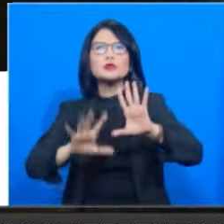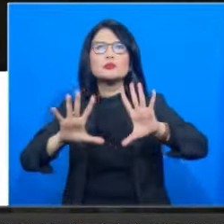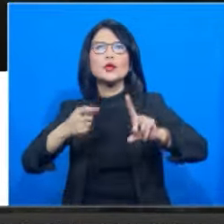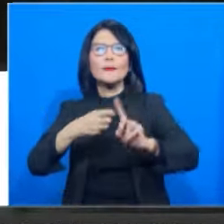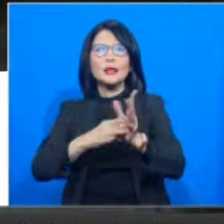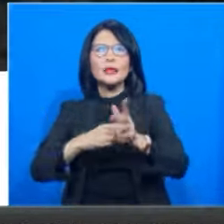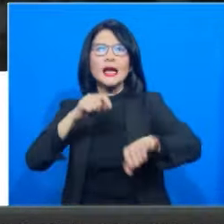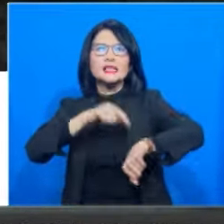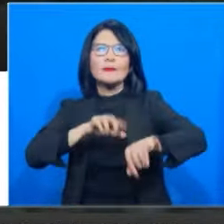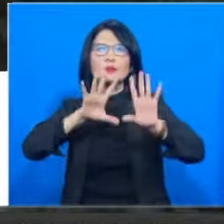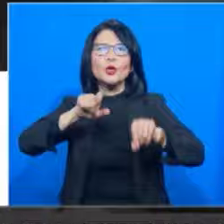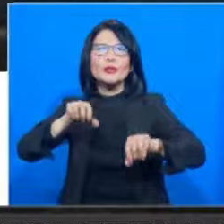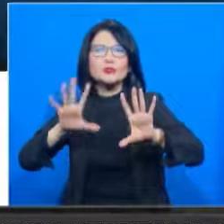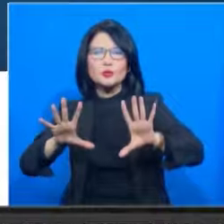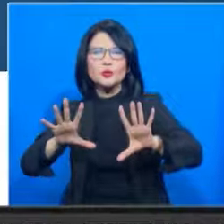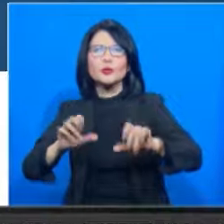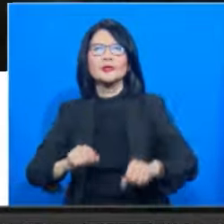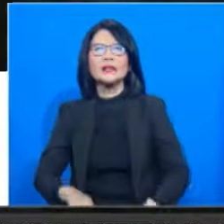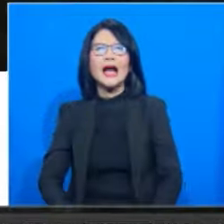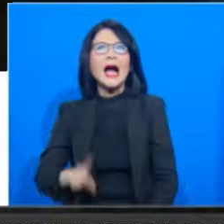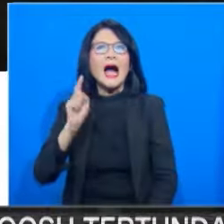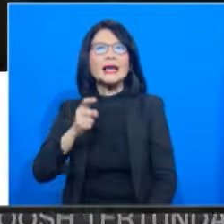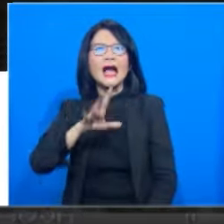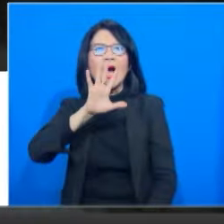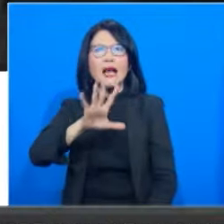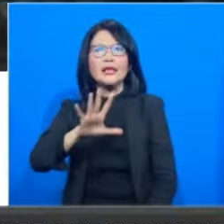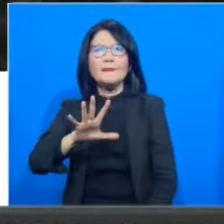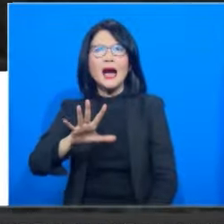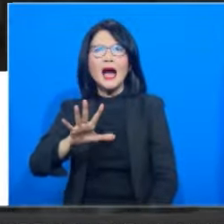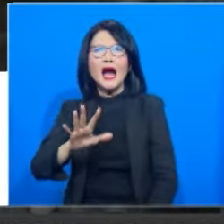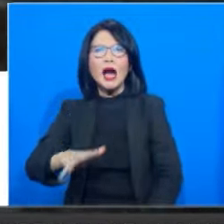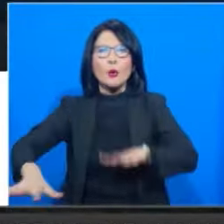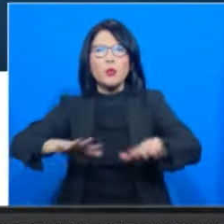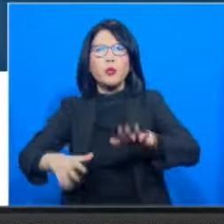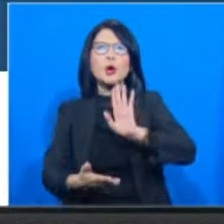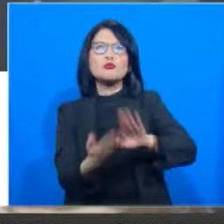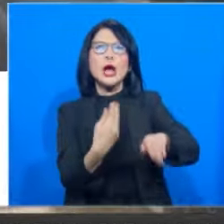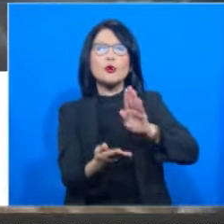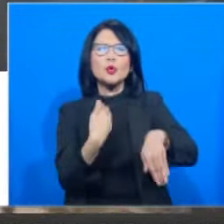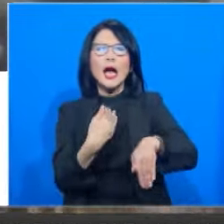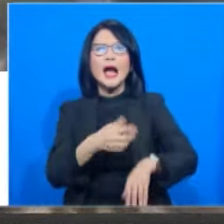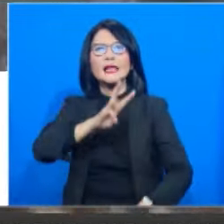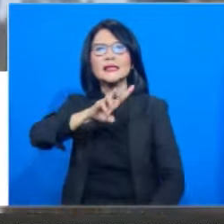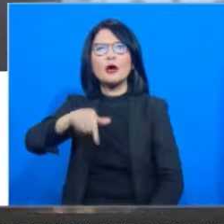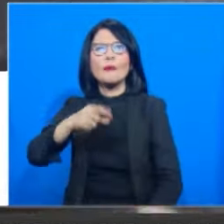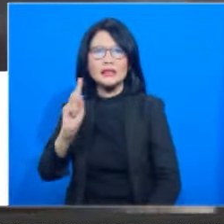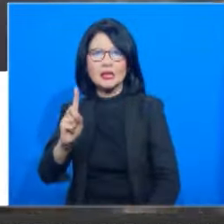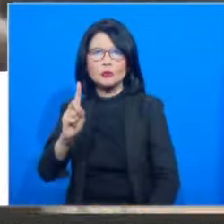Hingga pukul 10.10 waktu Indonesia Barat, tercatat ada 5 aktivitas gempa susulan dengan magnitudo